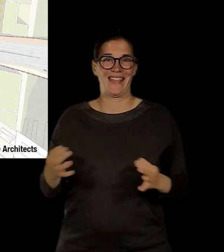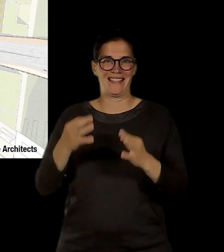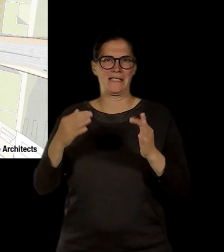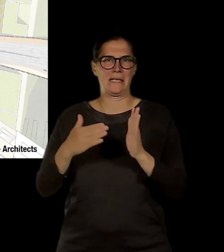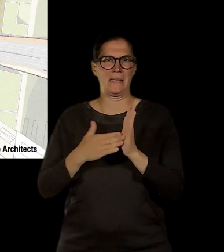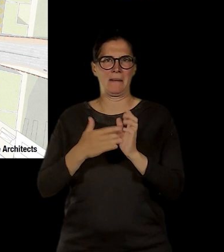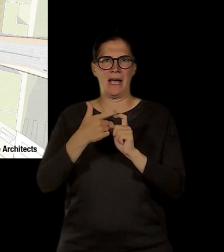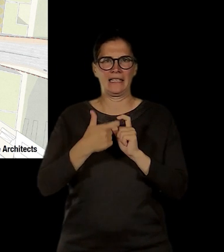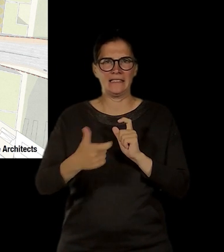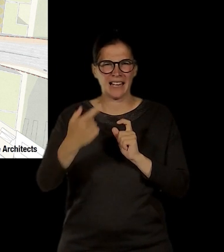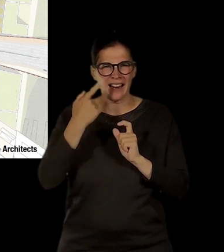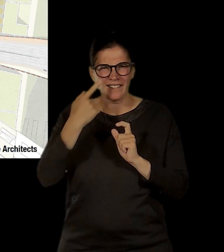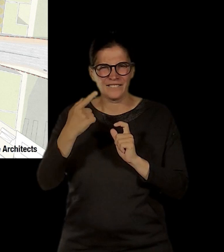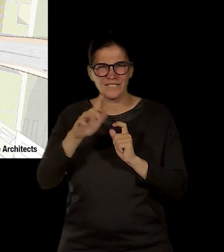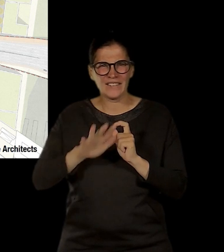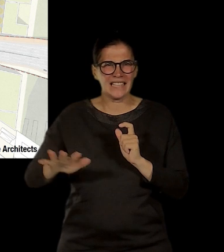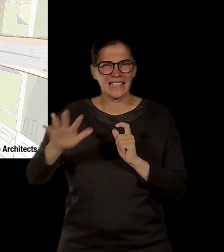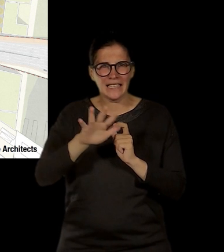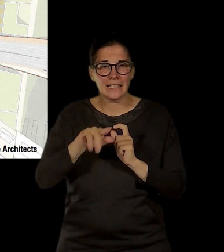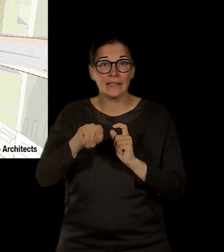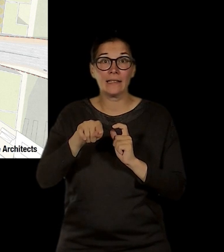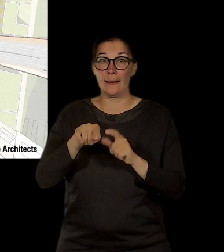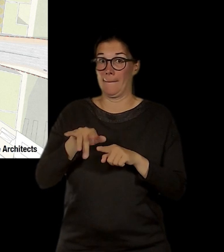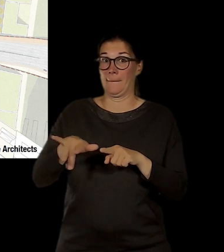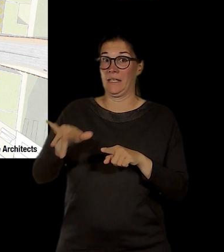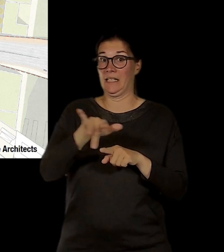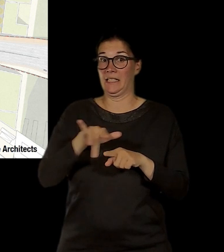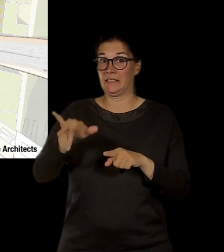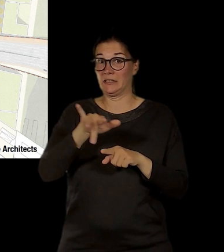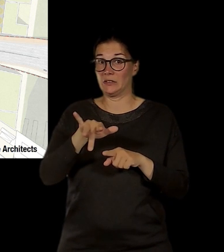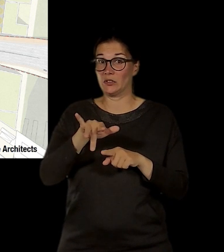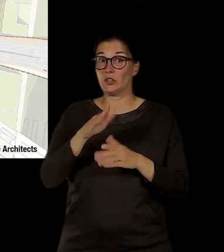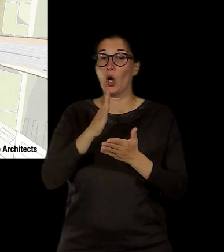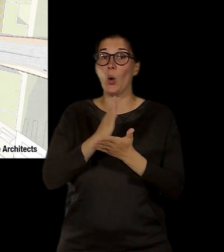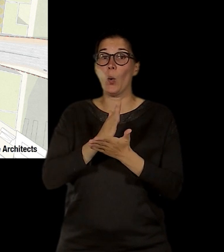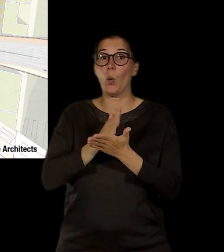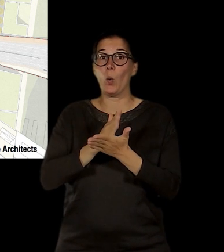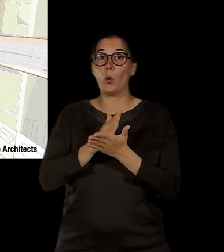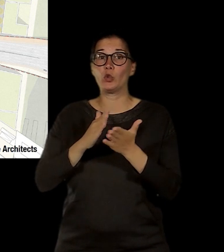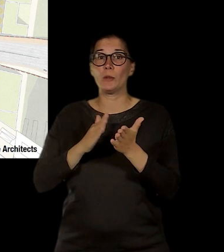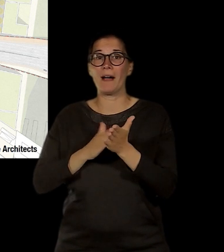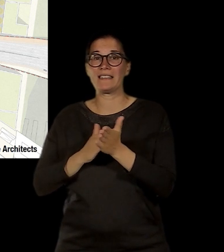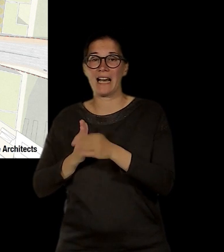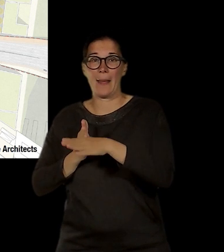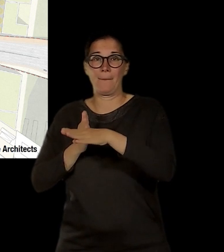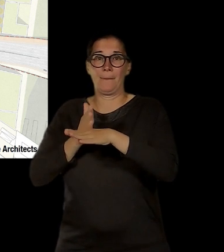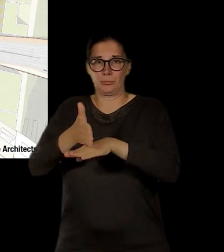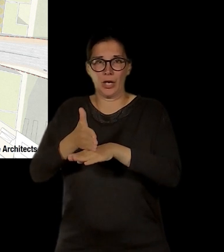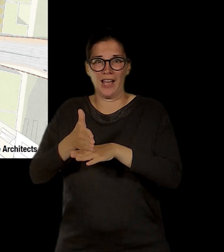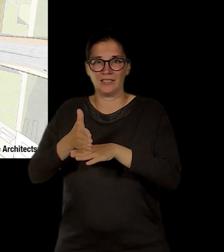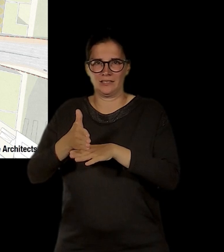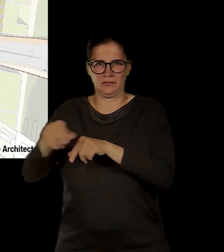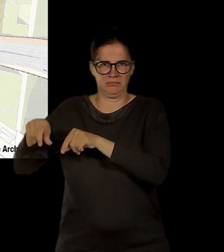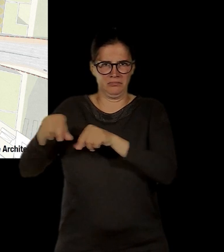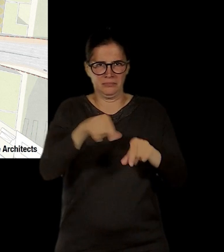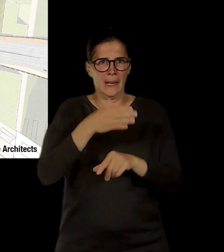dneska běží tady, tak v místě, kde už jako přejde tu železniční trať na Masaryčku a kde je možné